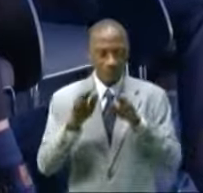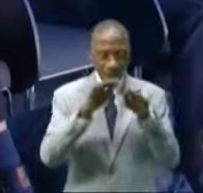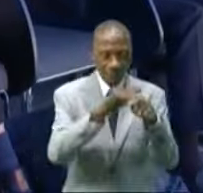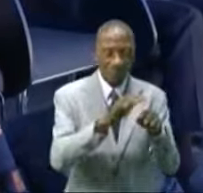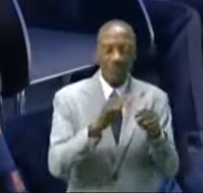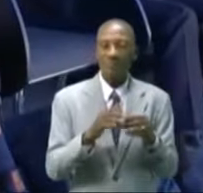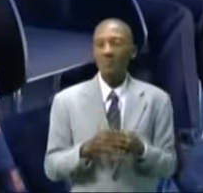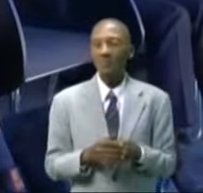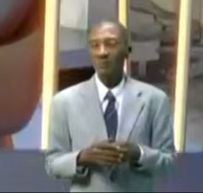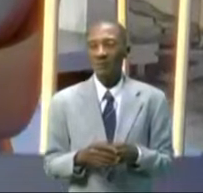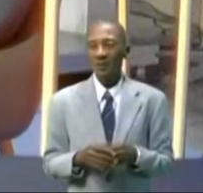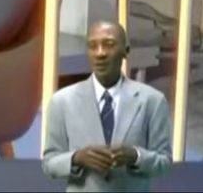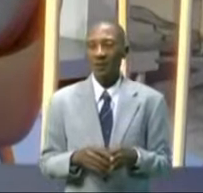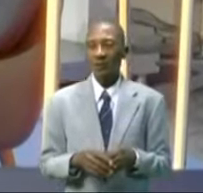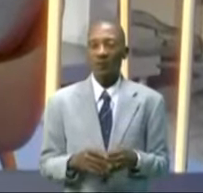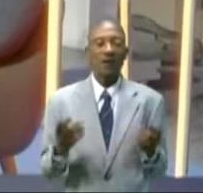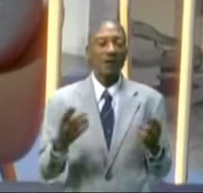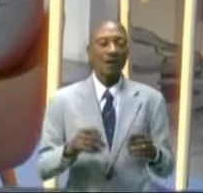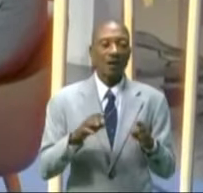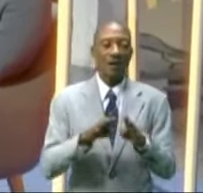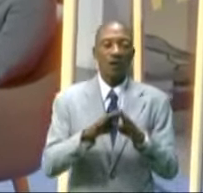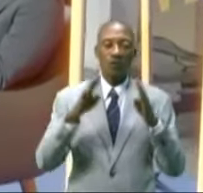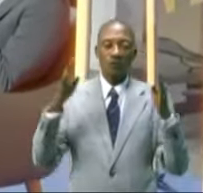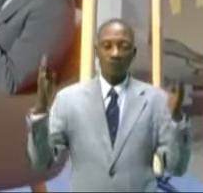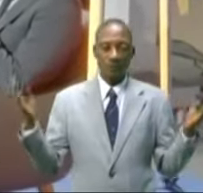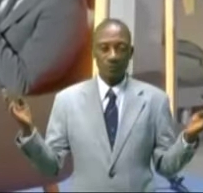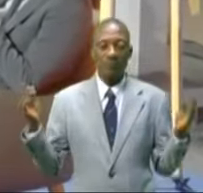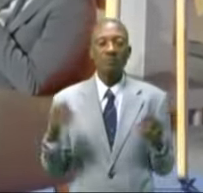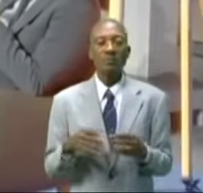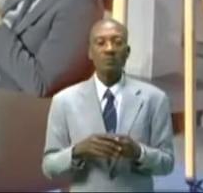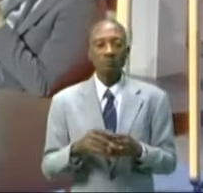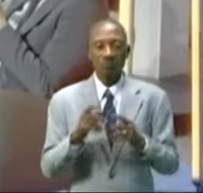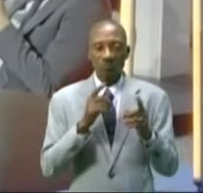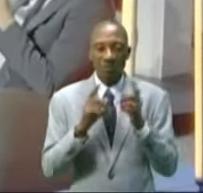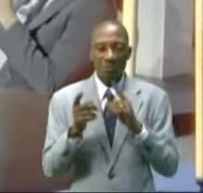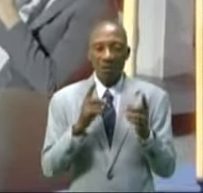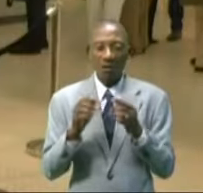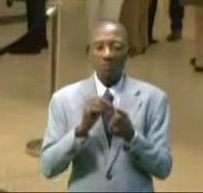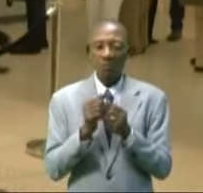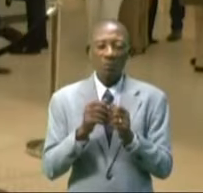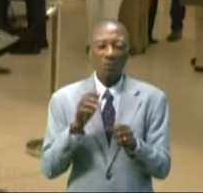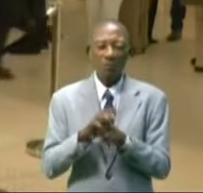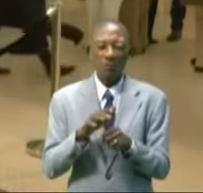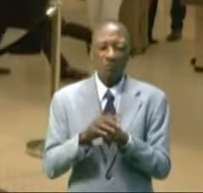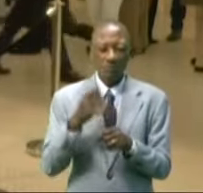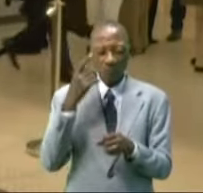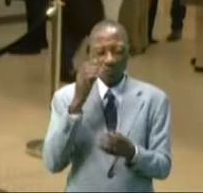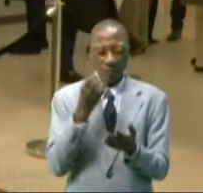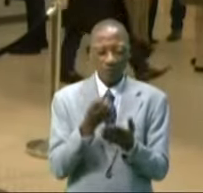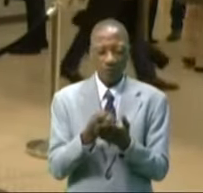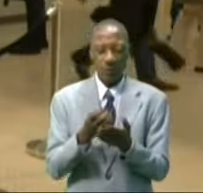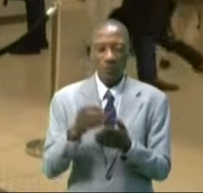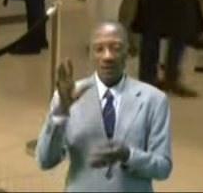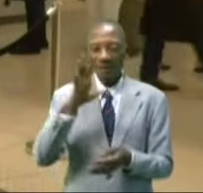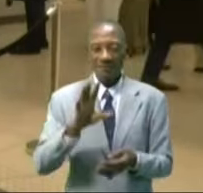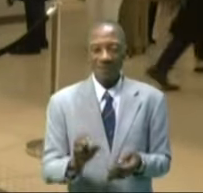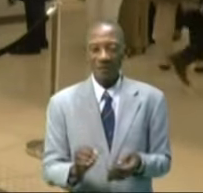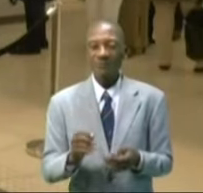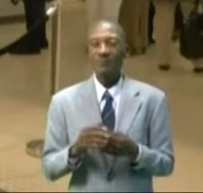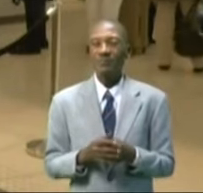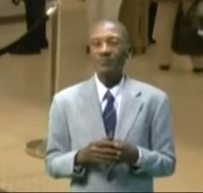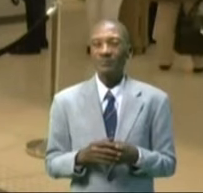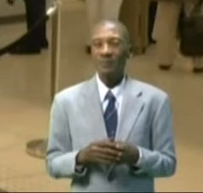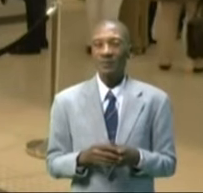la révisitation et le développement des investissements français dans l'économie africaine. La République démocratique du Congo a, elle, marqué